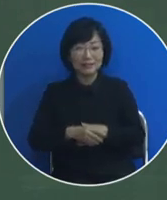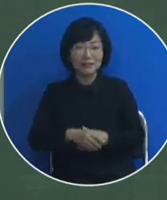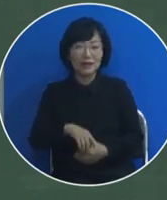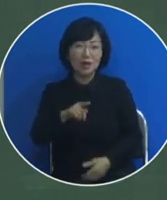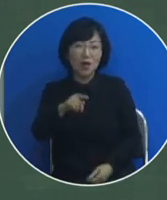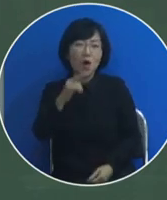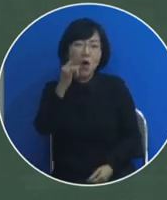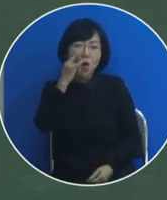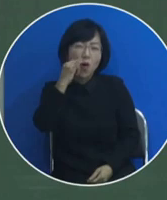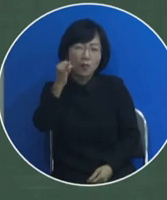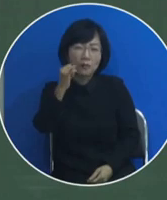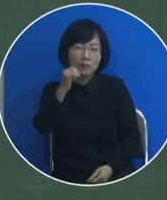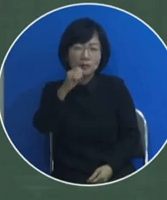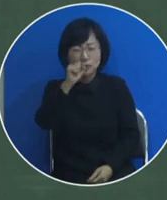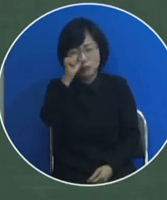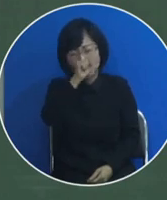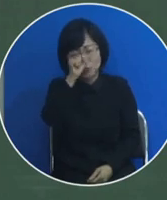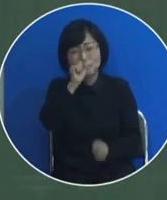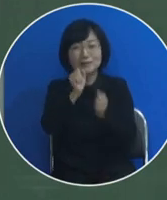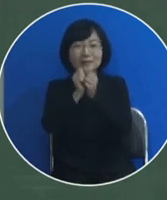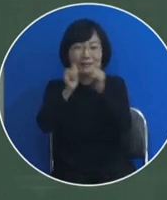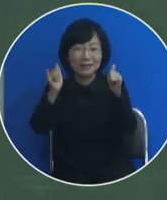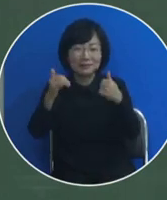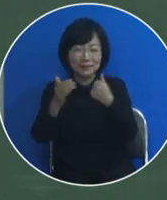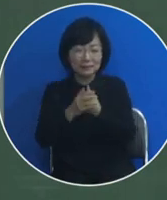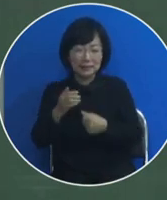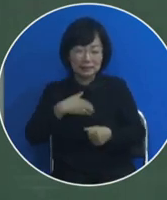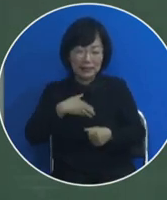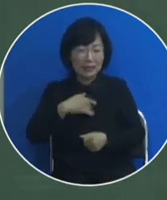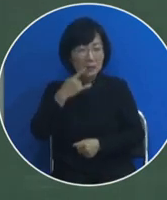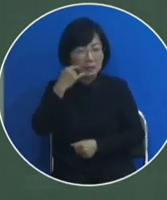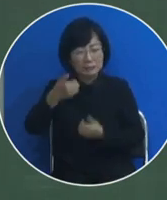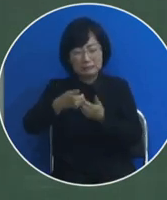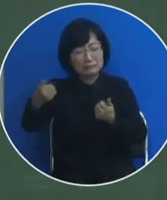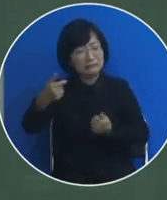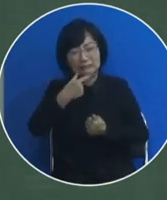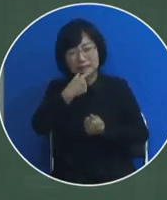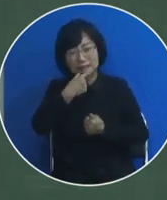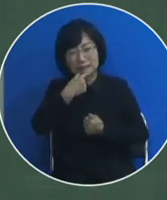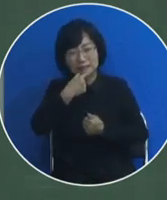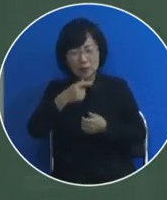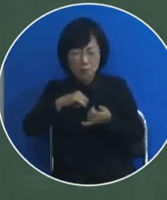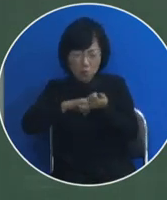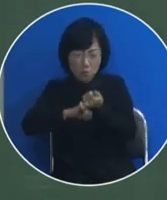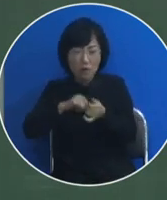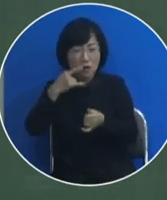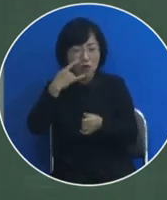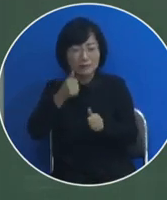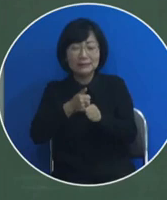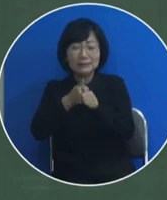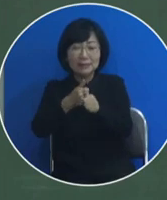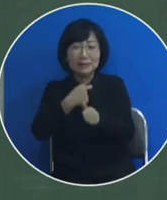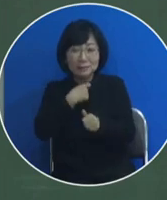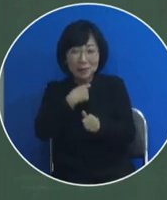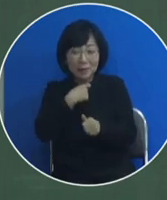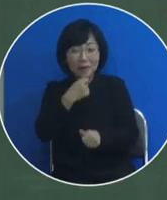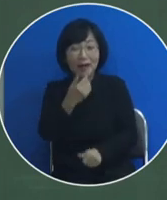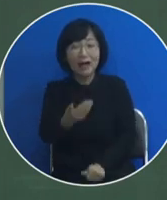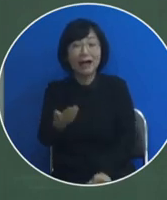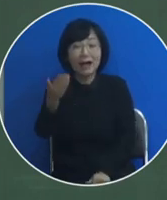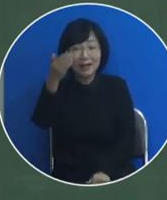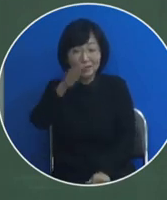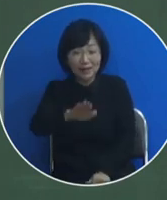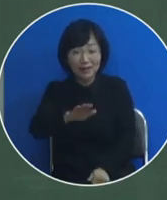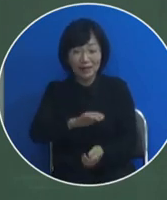분이라 내가 버릴 수 없다 해서 따라올 수도 있습니다. That she could have followed her because she thought that her mother-in-law was such a wonderful woman. 근데 룻에게서